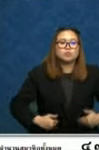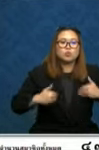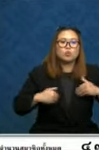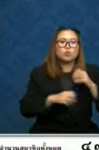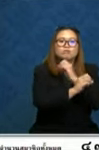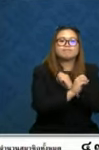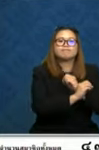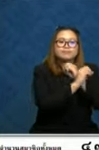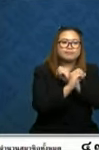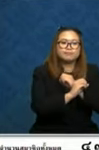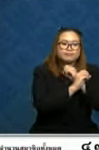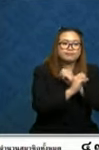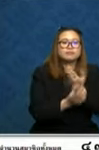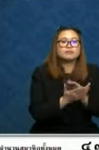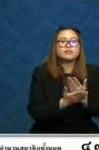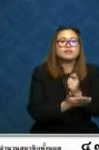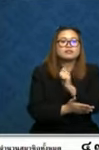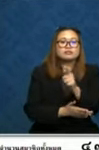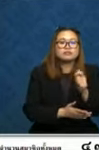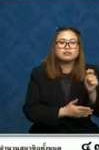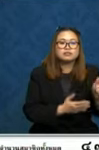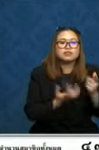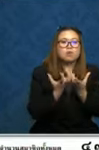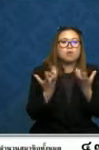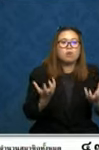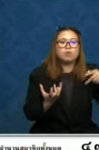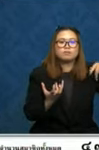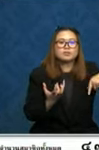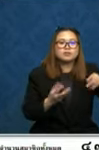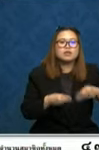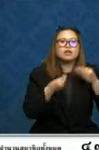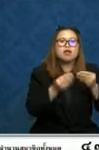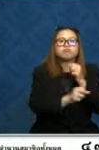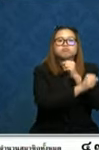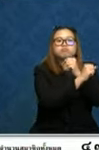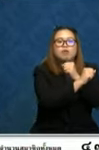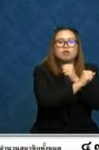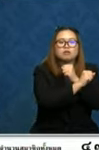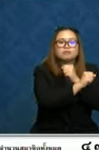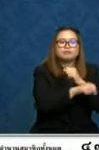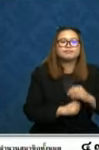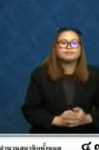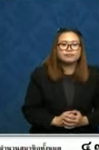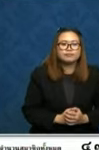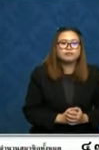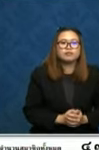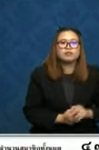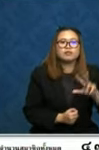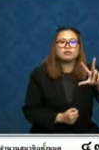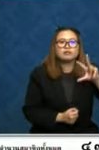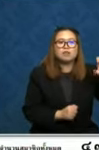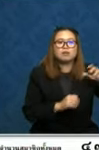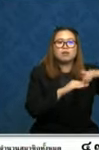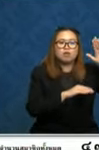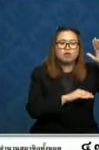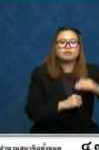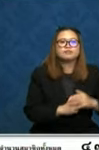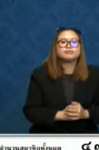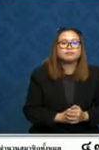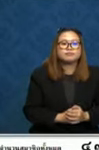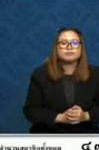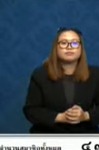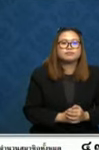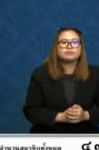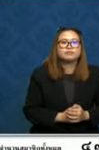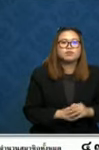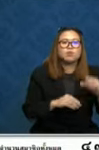นส่วนงบรายจ่ายอื่นๆและจัดหายุทโธปกรณ์พิเศษในการรักษาความปลอดภัยในชีวิตและทรัพย์สินจำนวน300กว่าล้านบาทจากงบทั้งหม